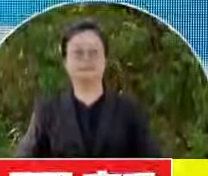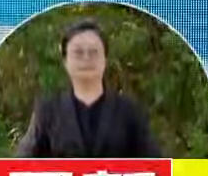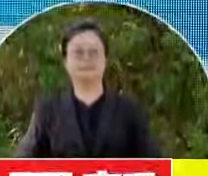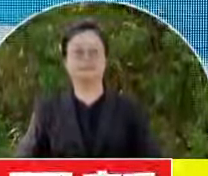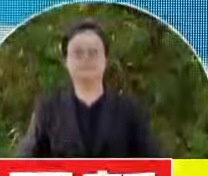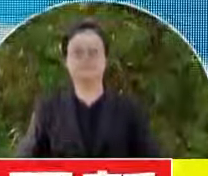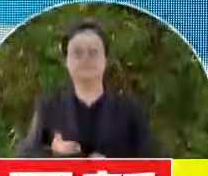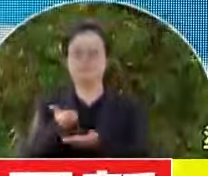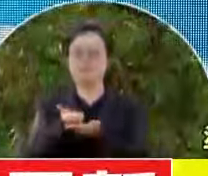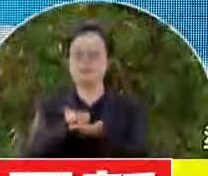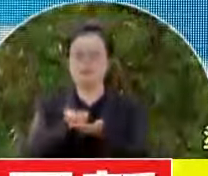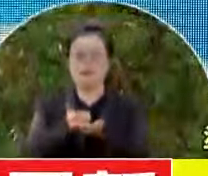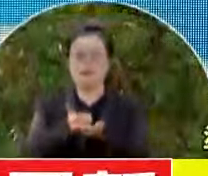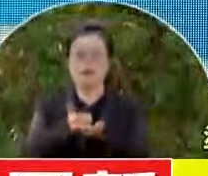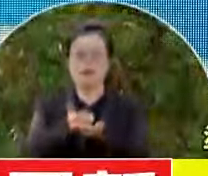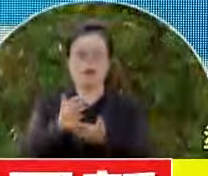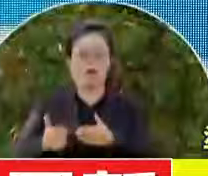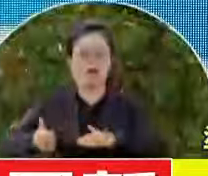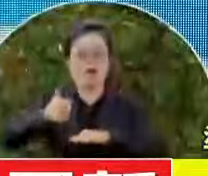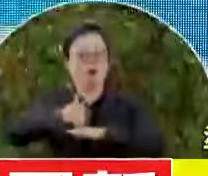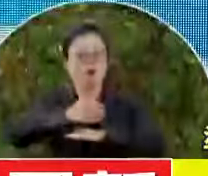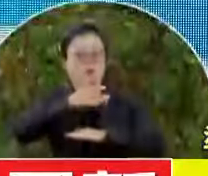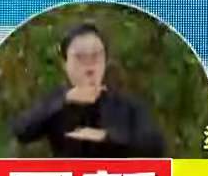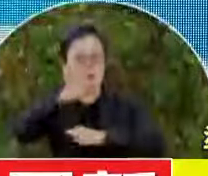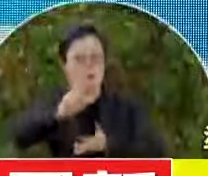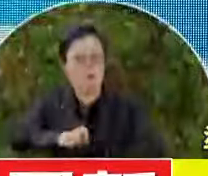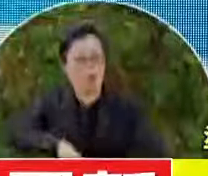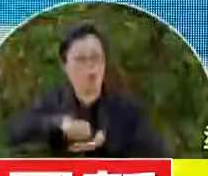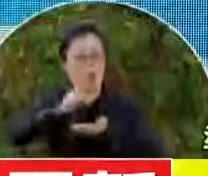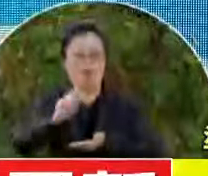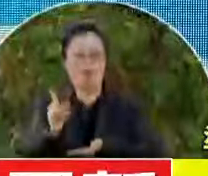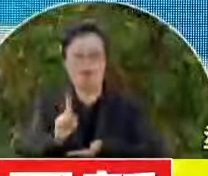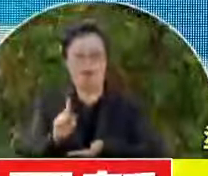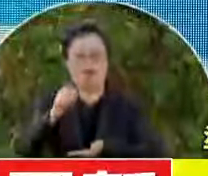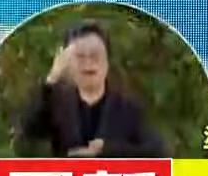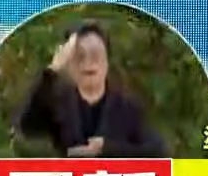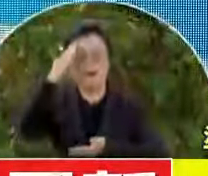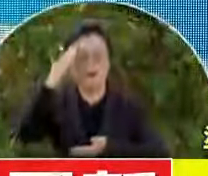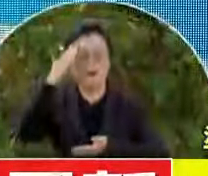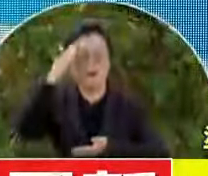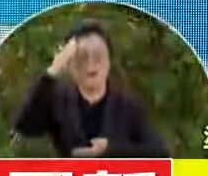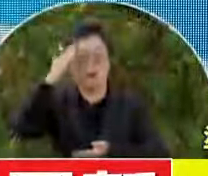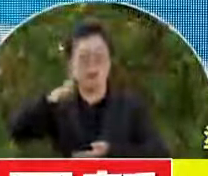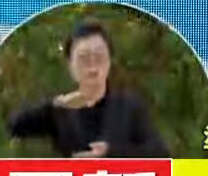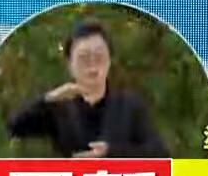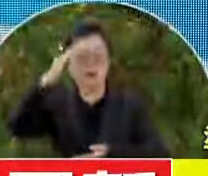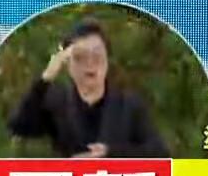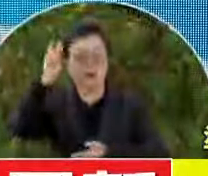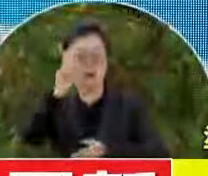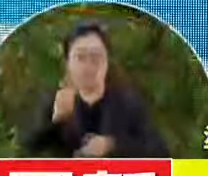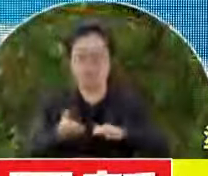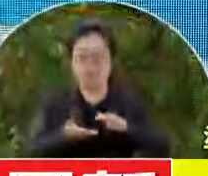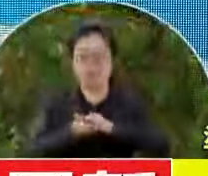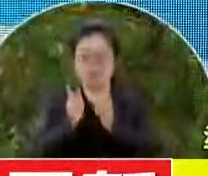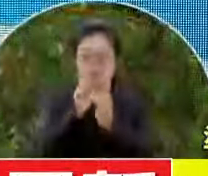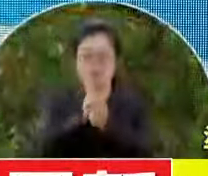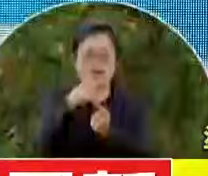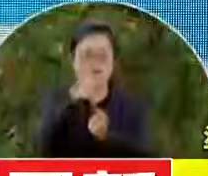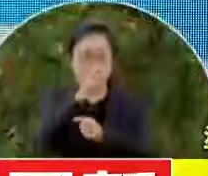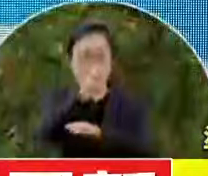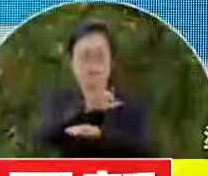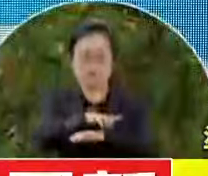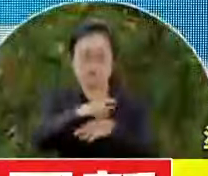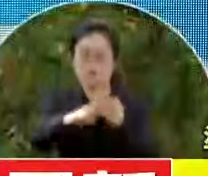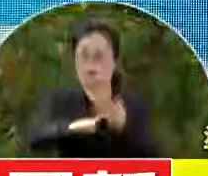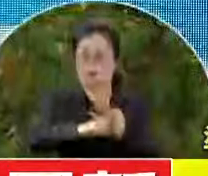宾都已经有提到乌山头水库对台湾的农业发展、农业现代